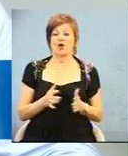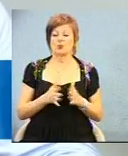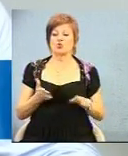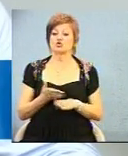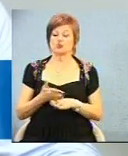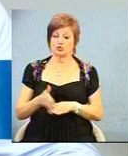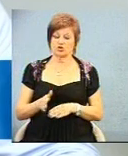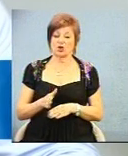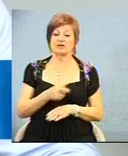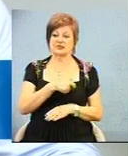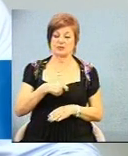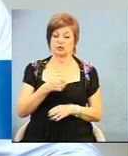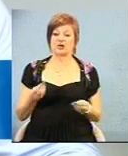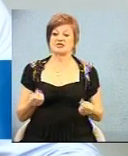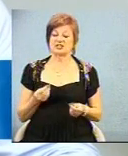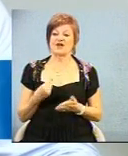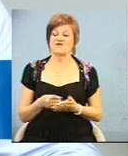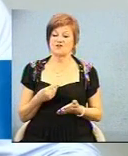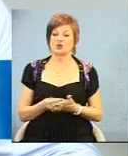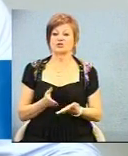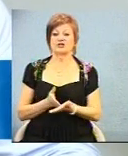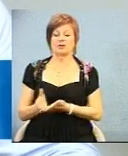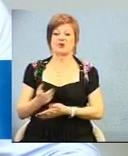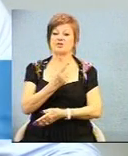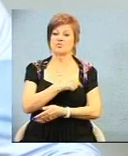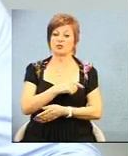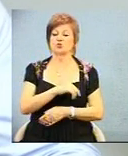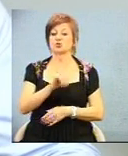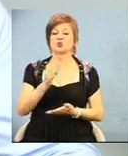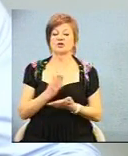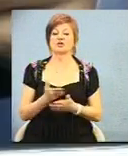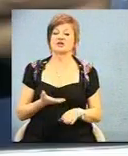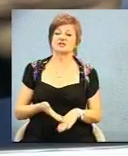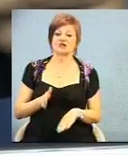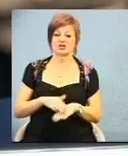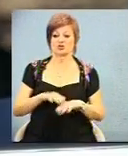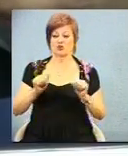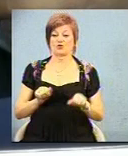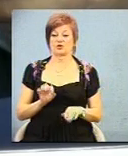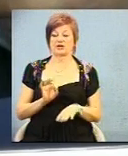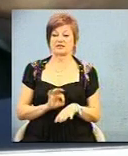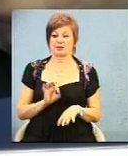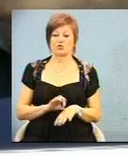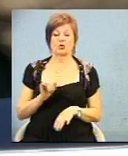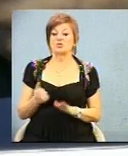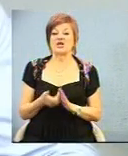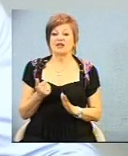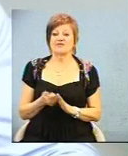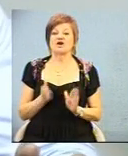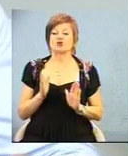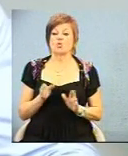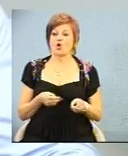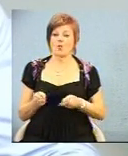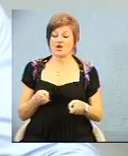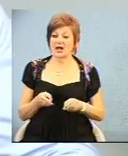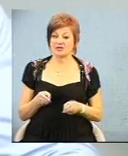приходится направлять на медицину. Люди, у которых есть тяжелые формы заболеваний, им не хватает не только на операции, которые там